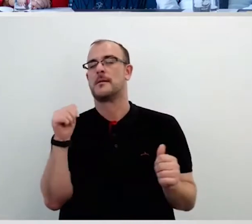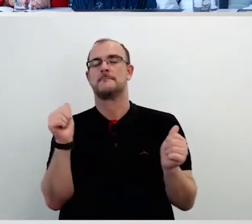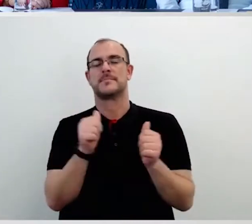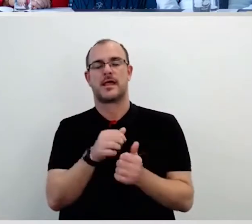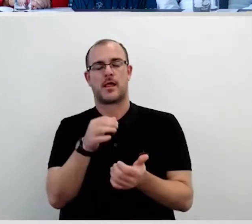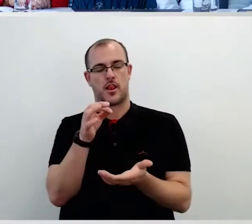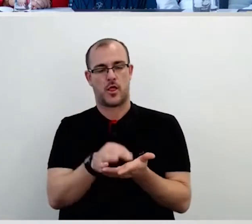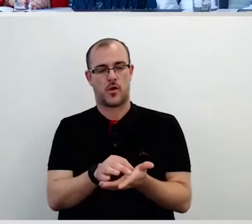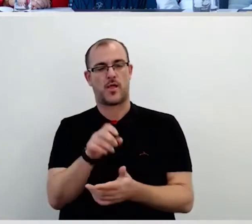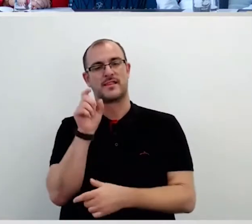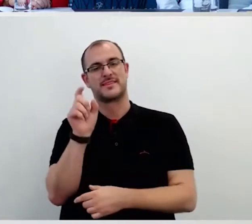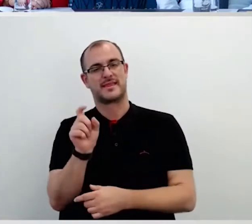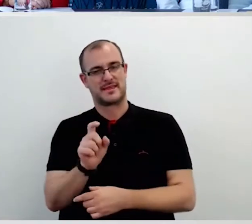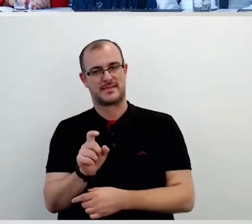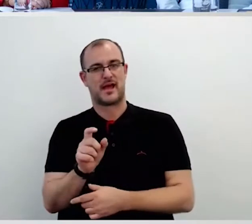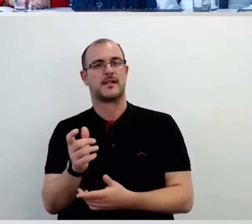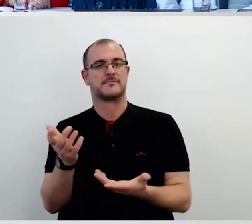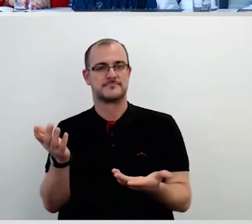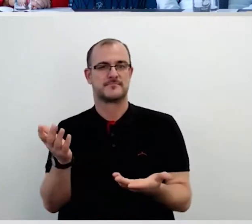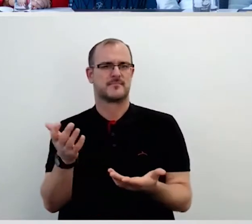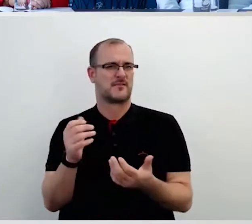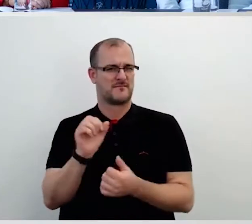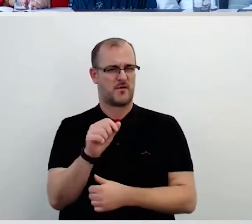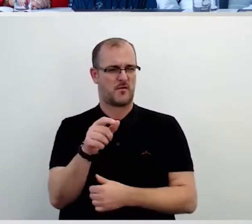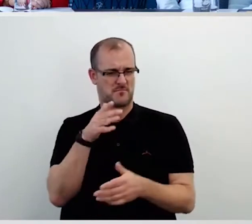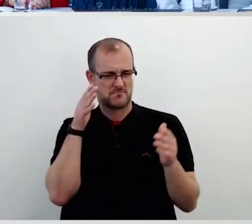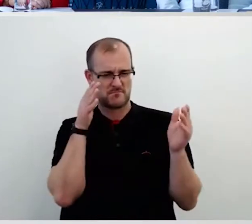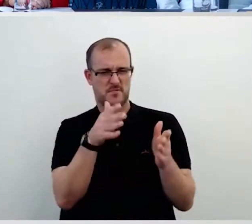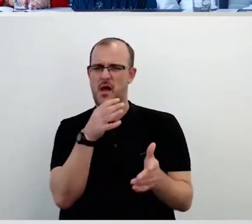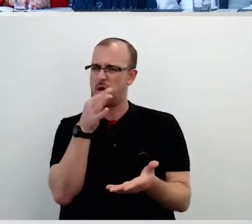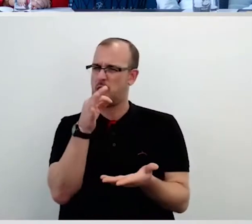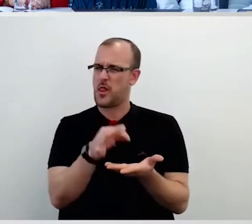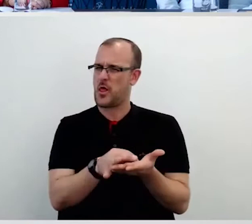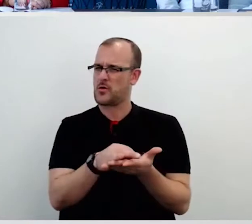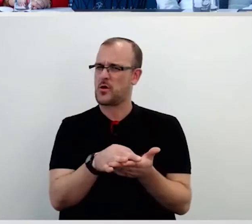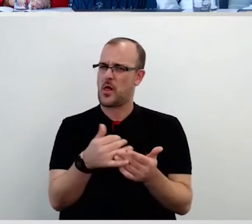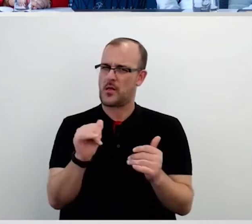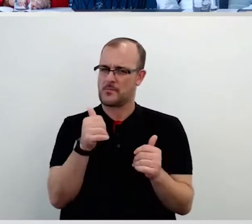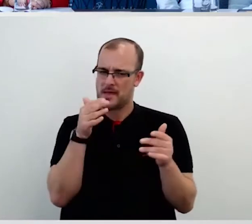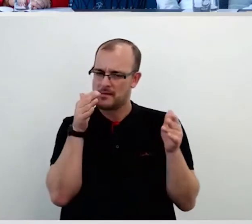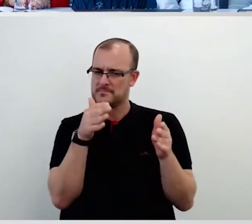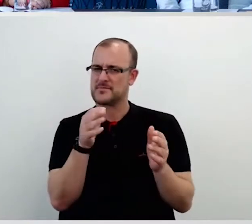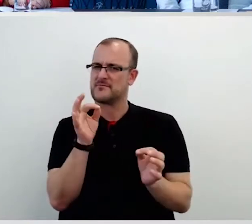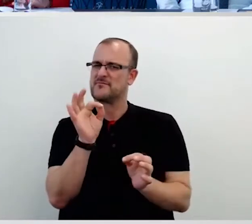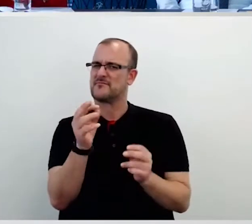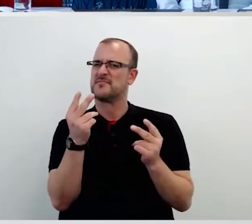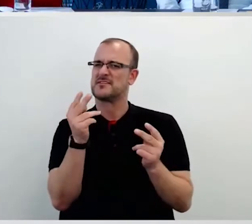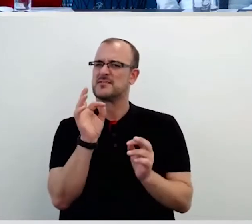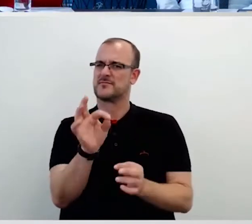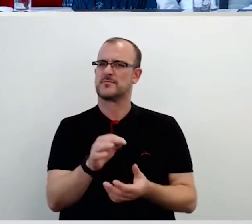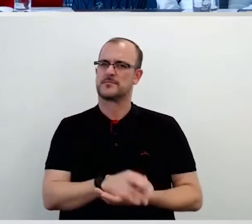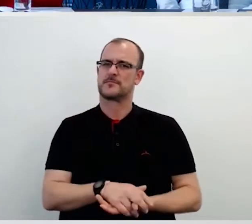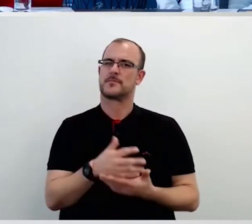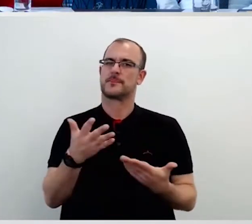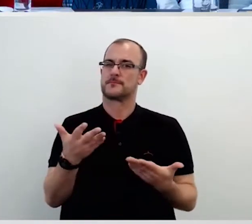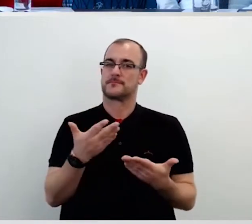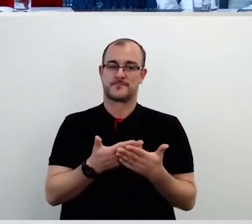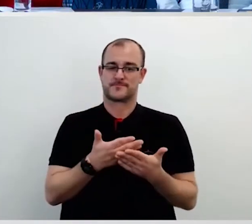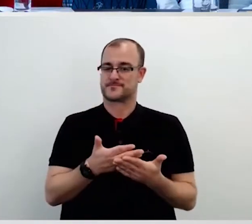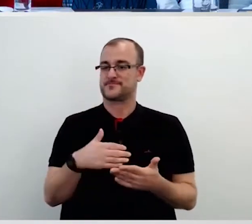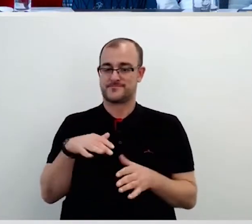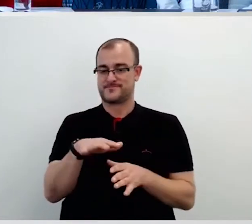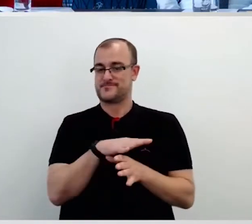lokal digital. Weshalb ist der Fokus auch auf die lokale Ebene erstmal wichtig? Weil